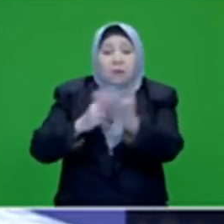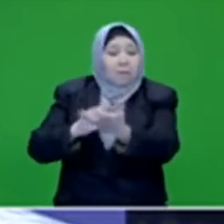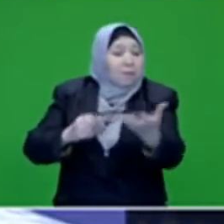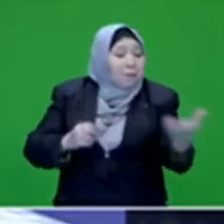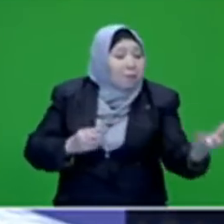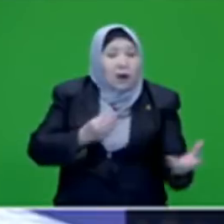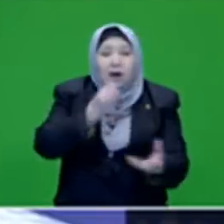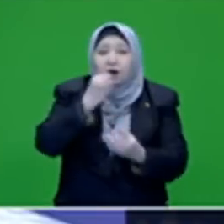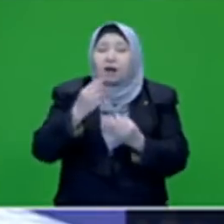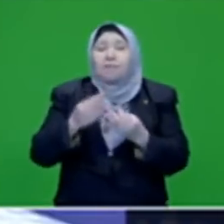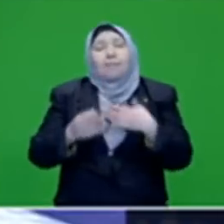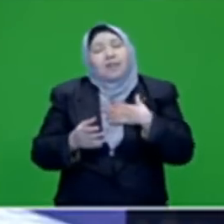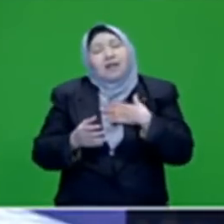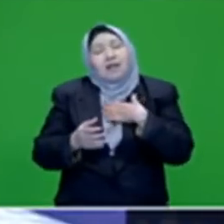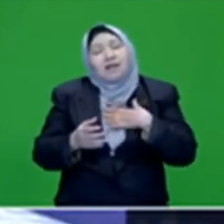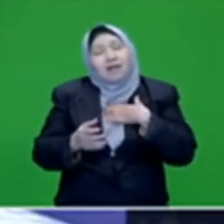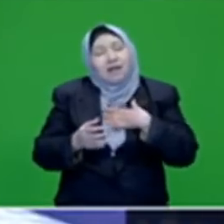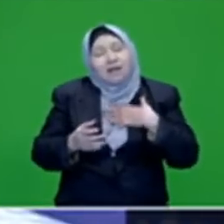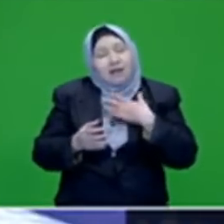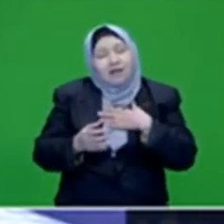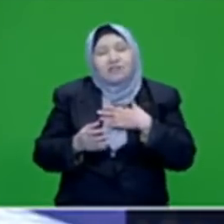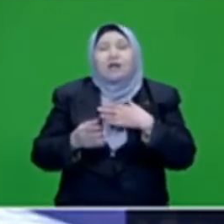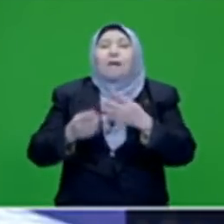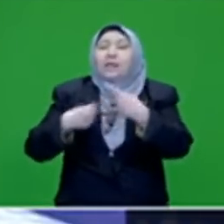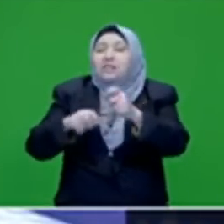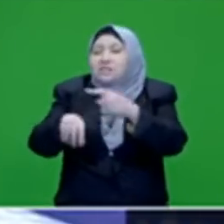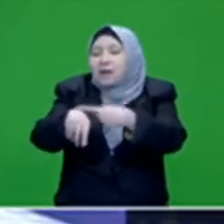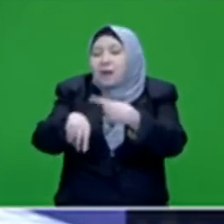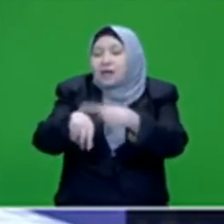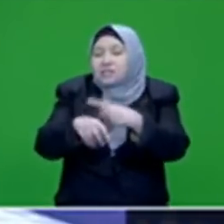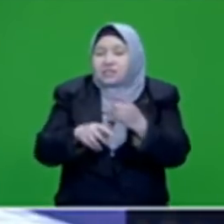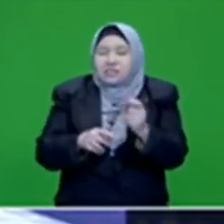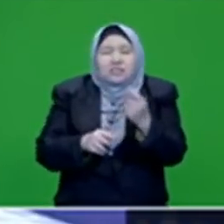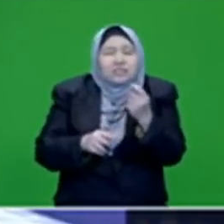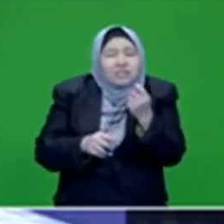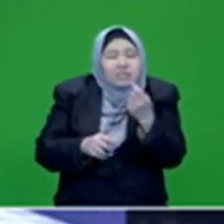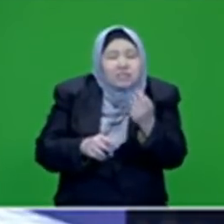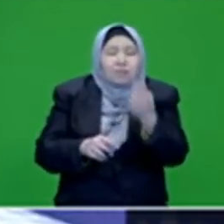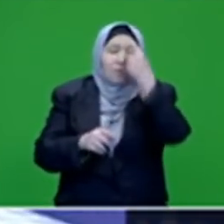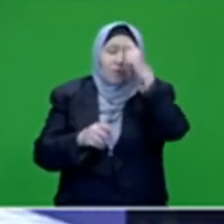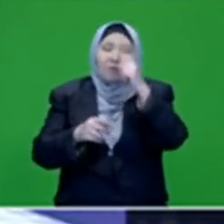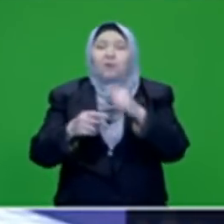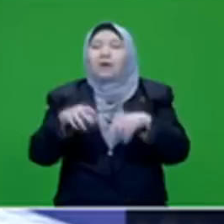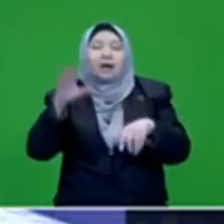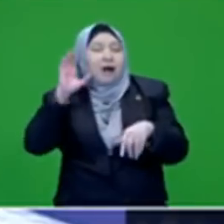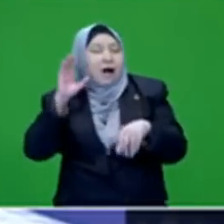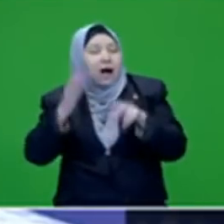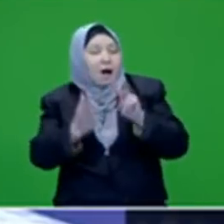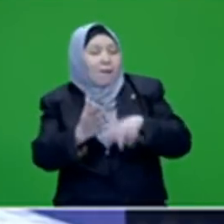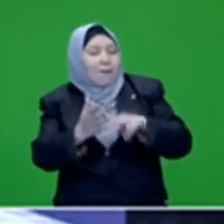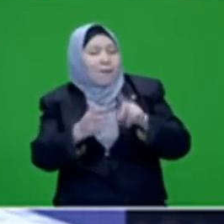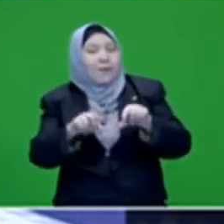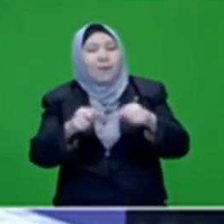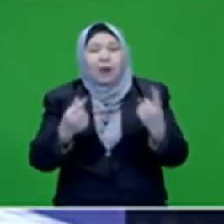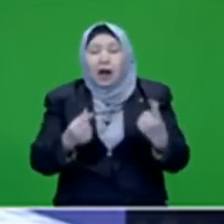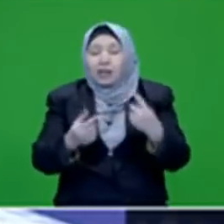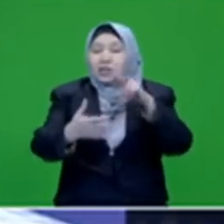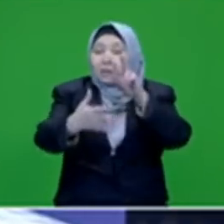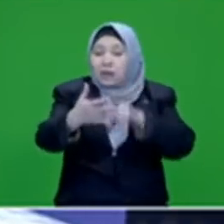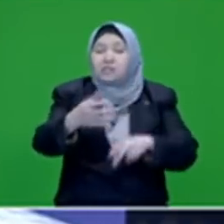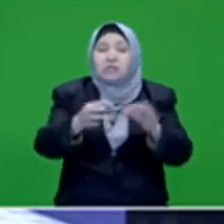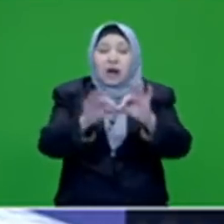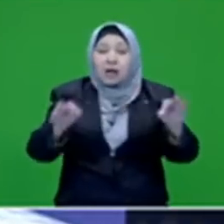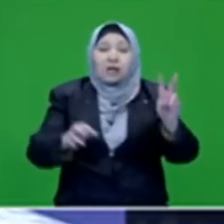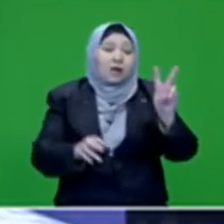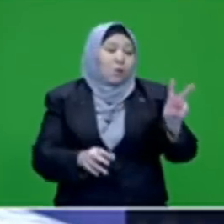juga pinjam sekejap, pinjam. Mendengar sambil-sambil tu mendengar main Quran pada hari ini, alhamdulillah. Baik, mari kita baca ayat yang ke 21